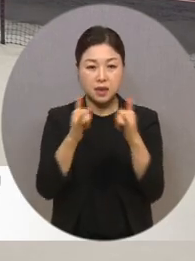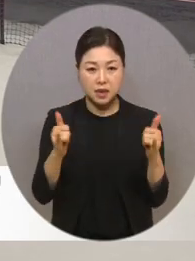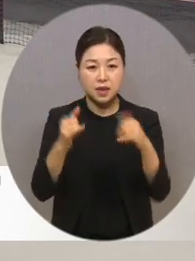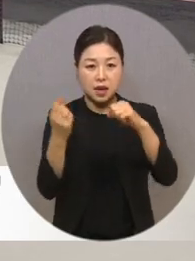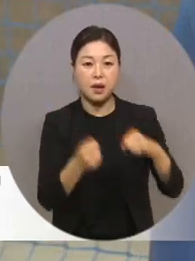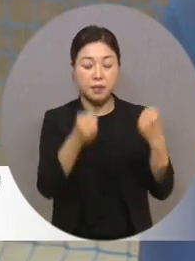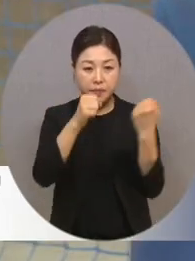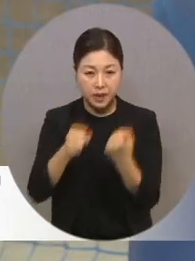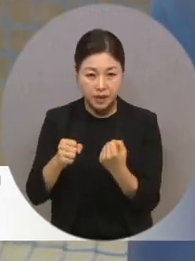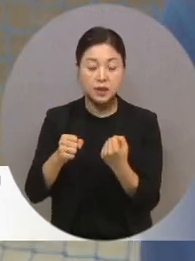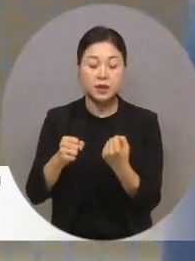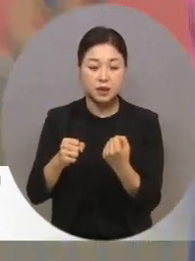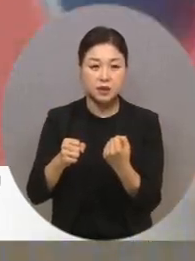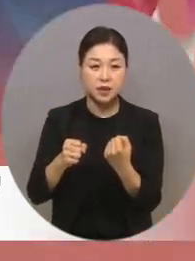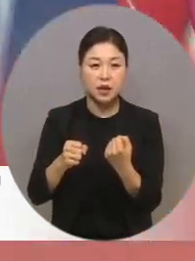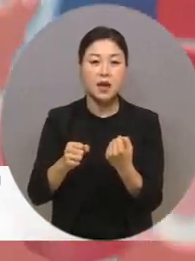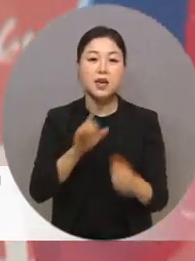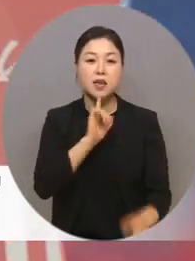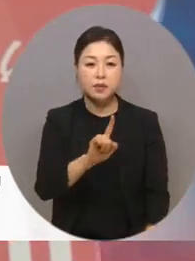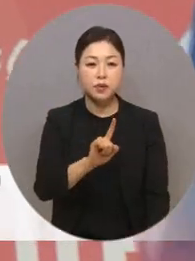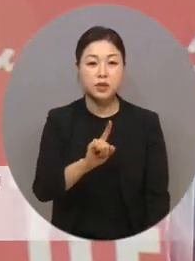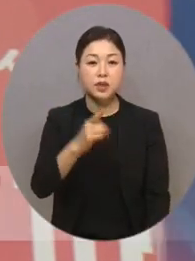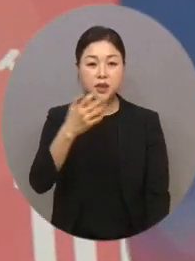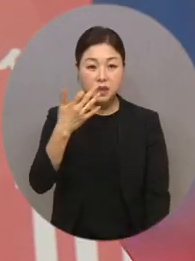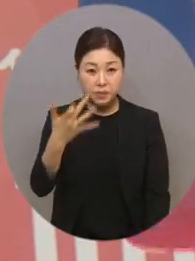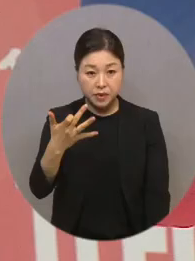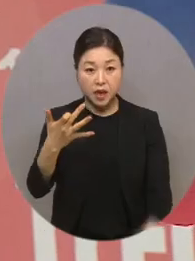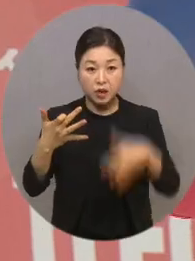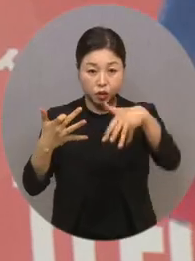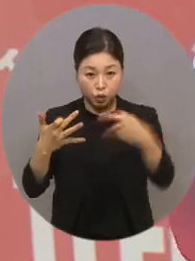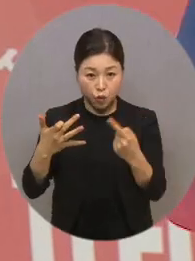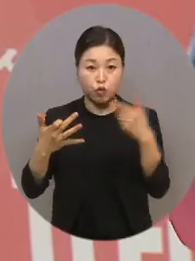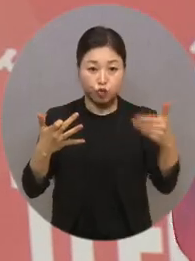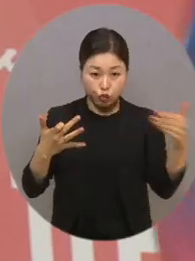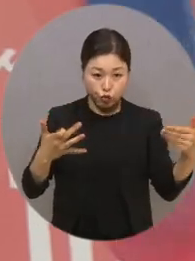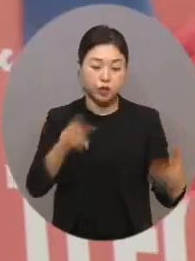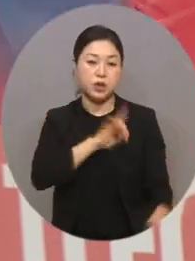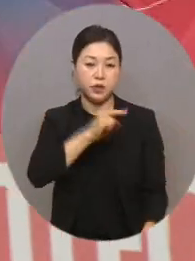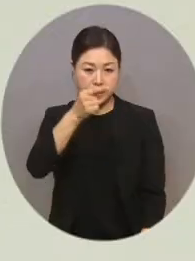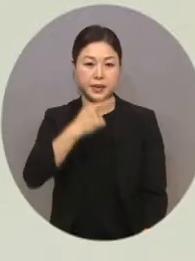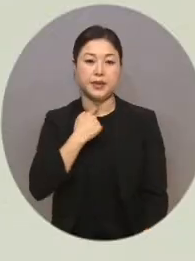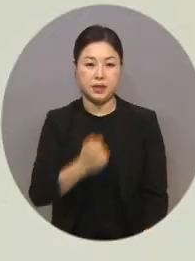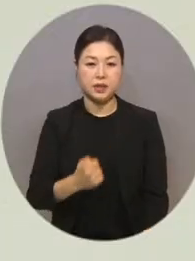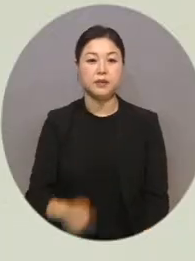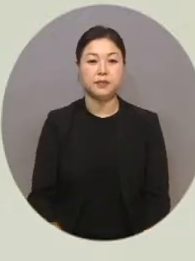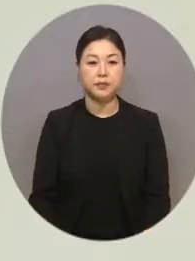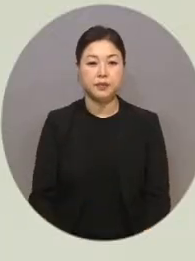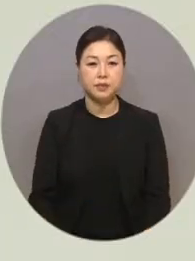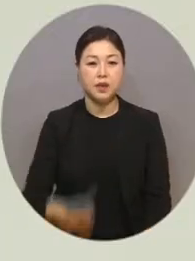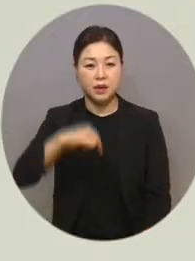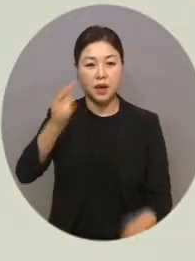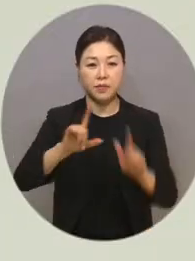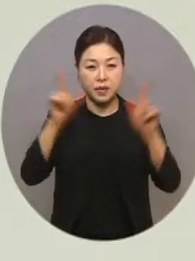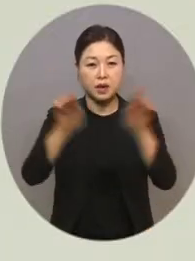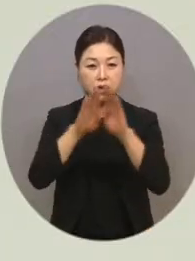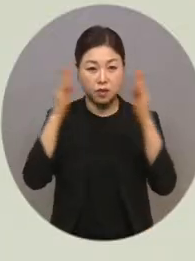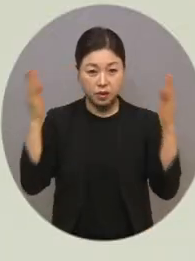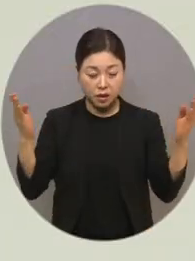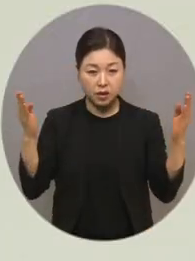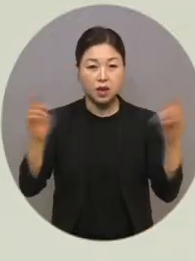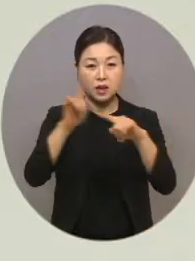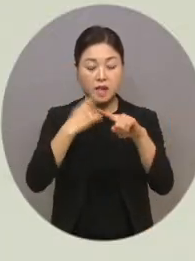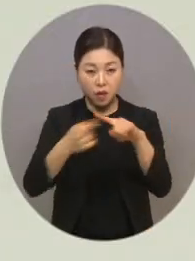경기에서 1분 14초 99의 기록으로 1위를 차지했습니다. 또한 다음 날 열린 대회전